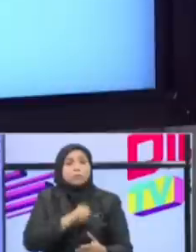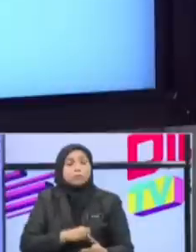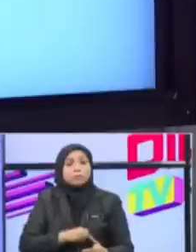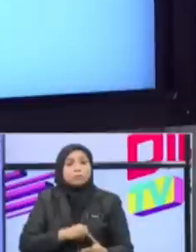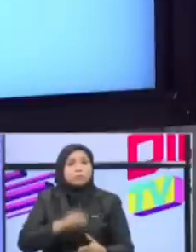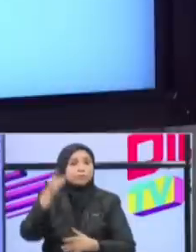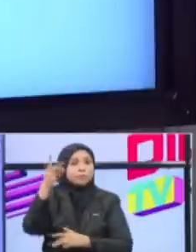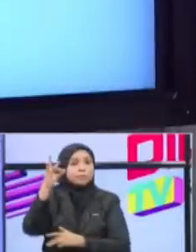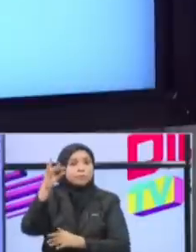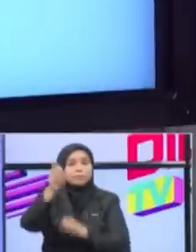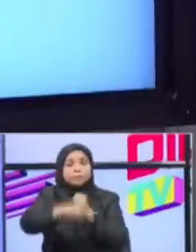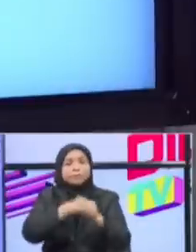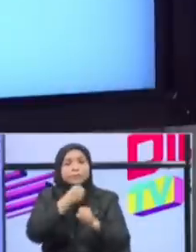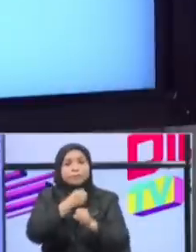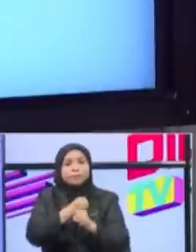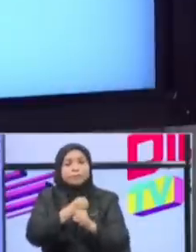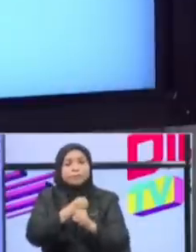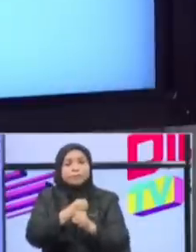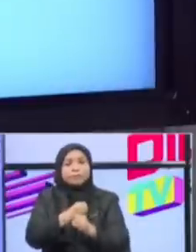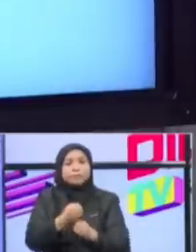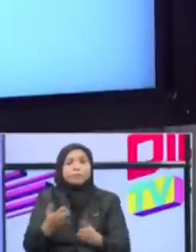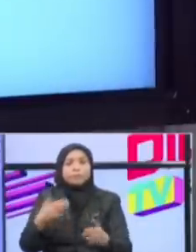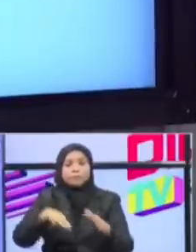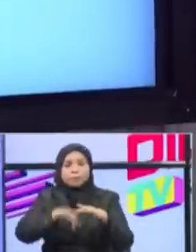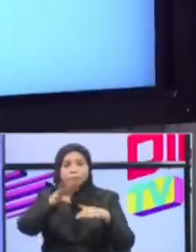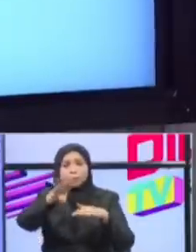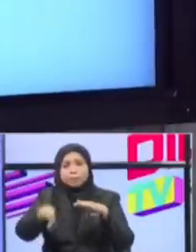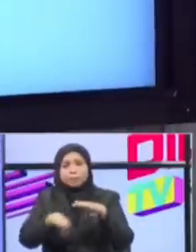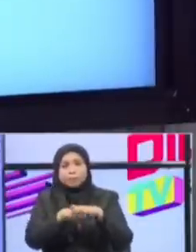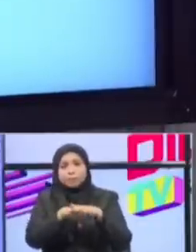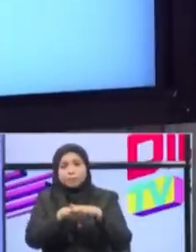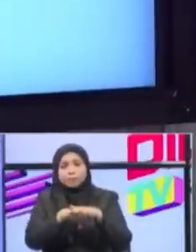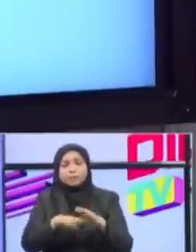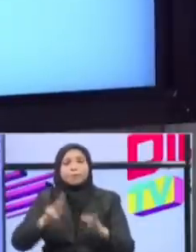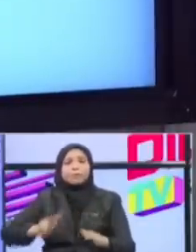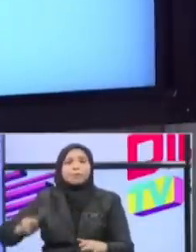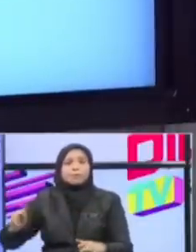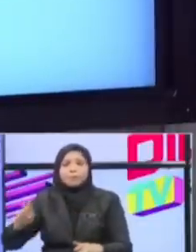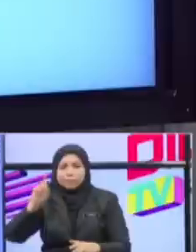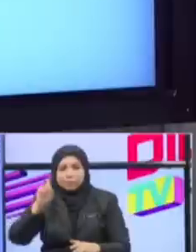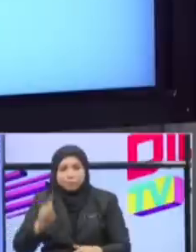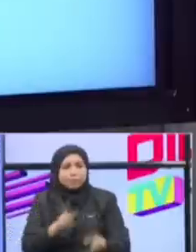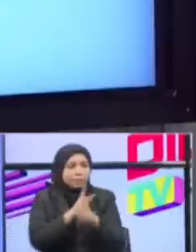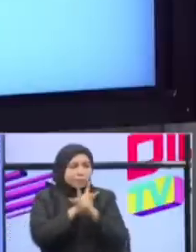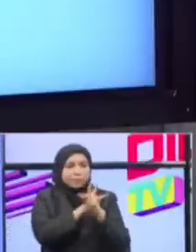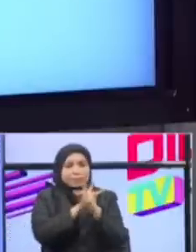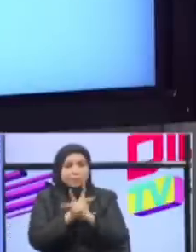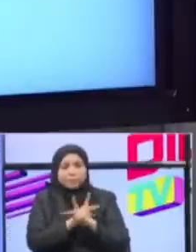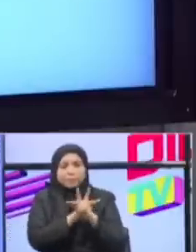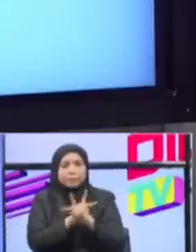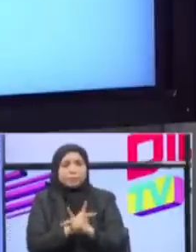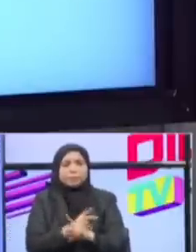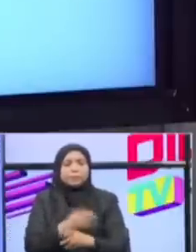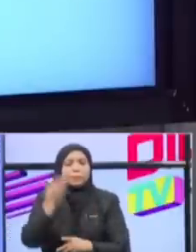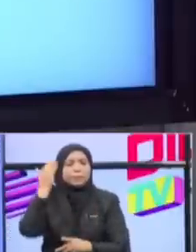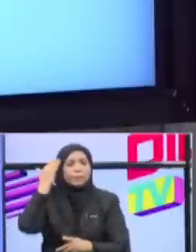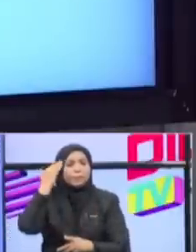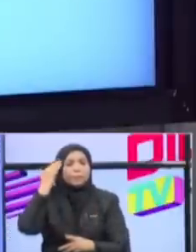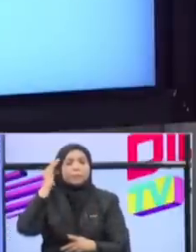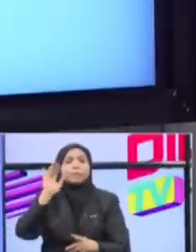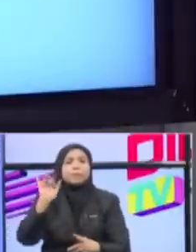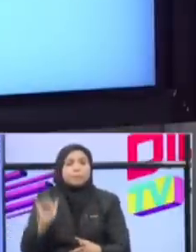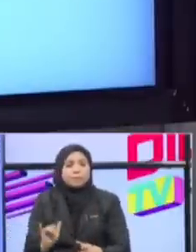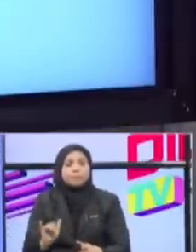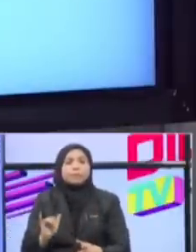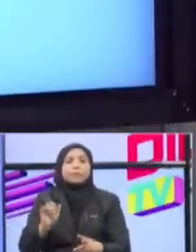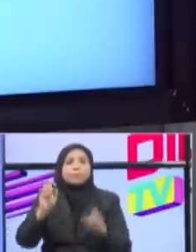18 tahun ke bawah jadi kita semua ini anak-anak yang perlu kita jaga dan tahu apa yang boleh